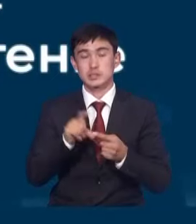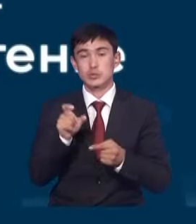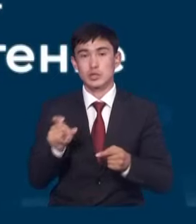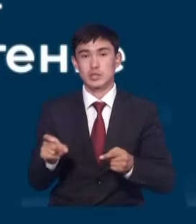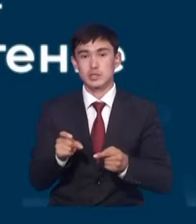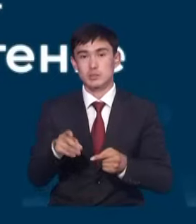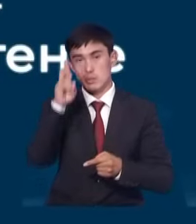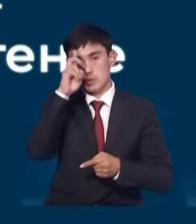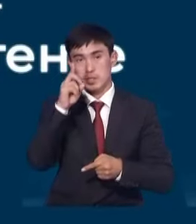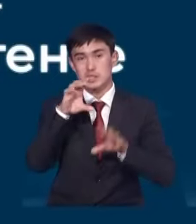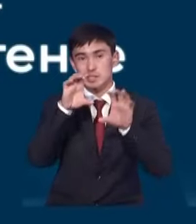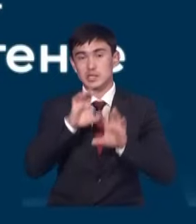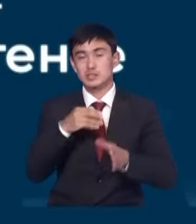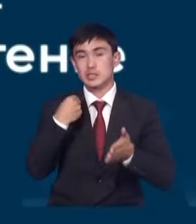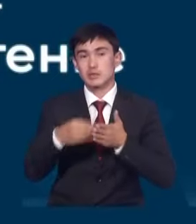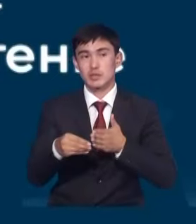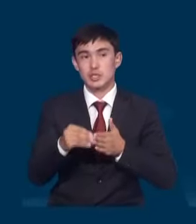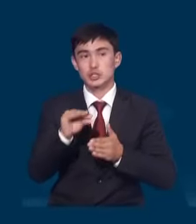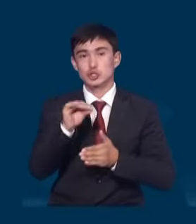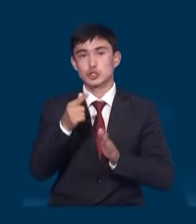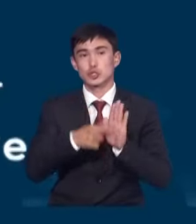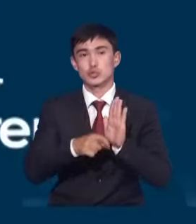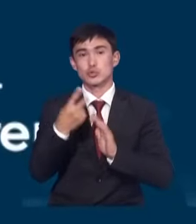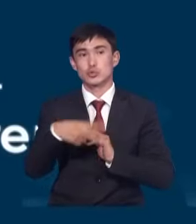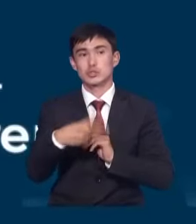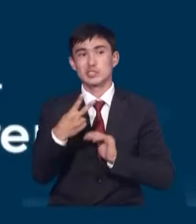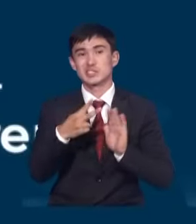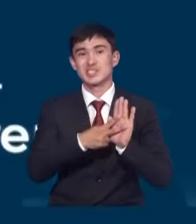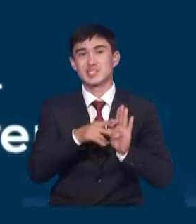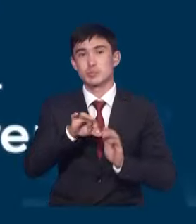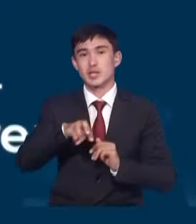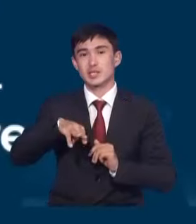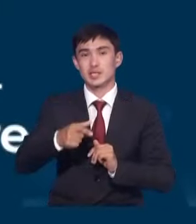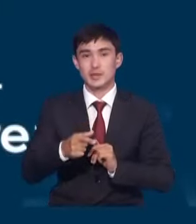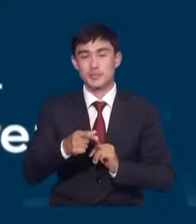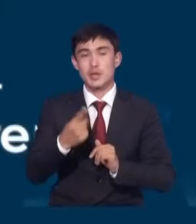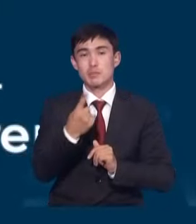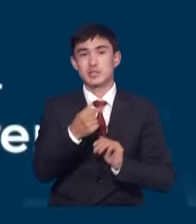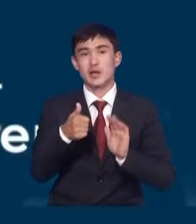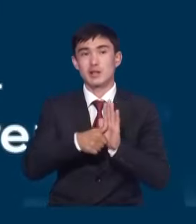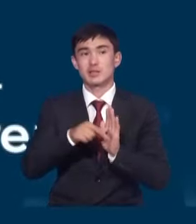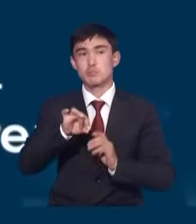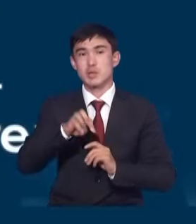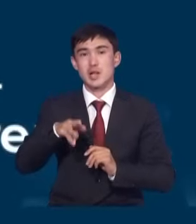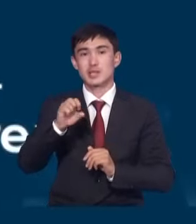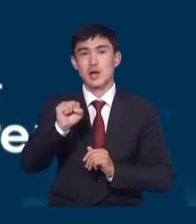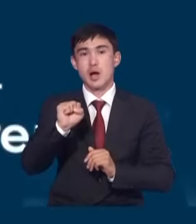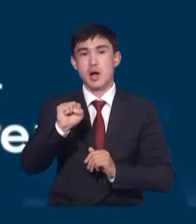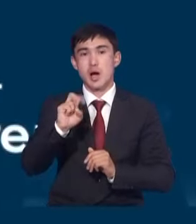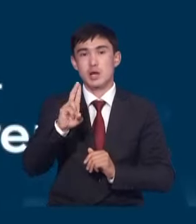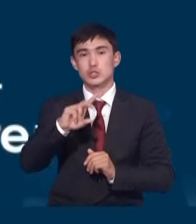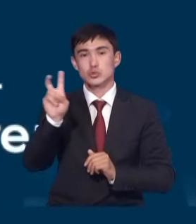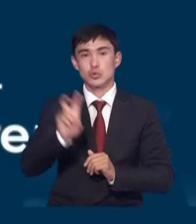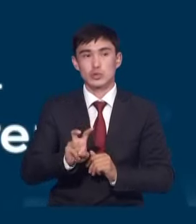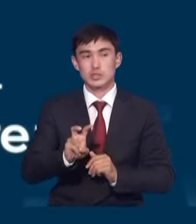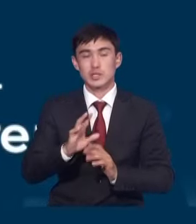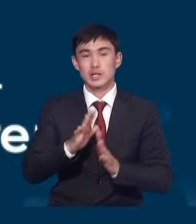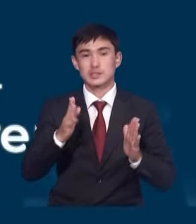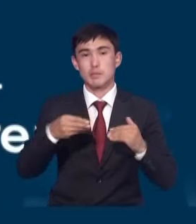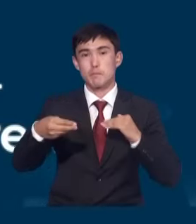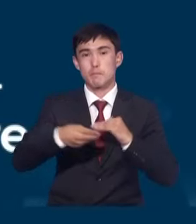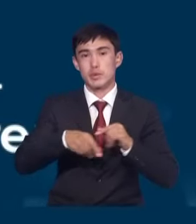тұлғалардан мемлекетке заңсыз сатып алынған 732,8 миллиард теңге немесе 1,6 миллиард ақш доллардан астам сомаға